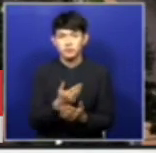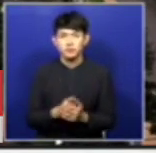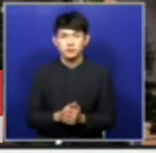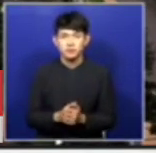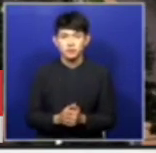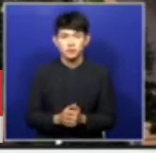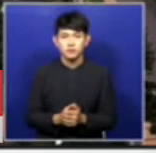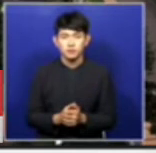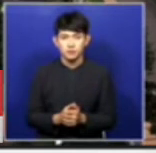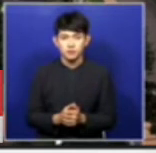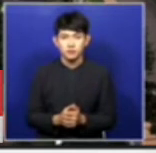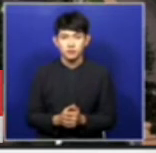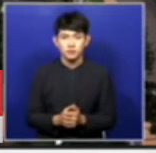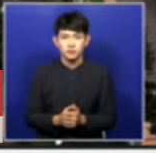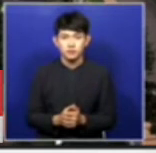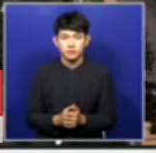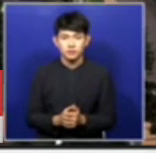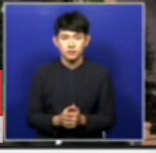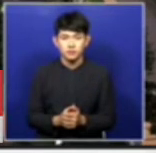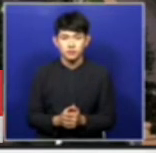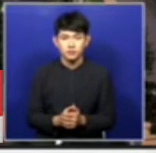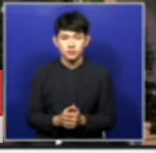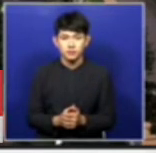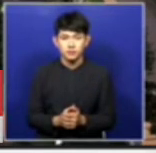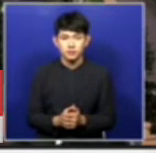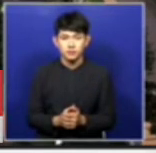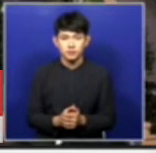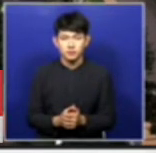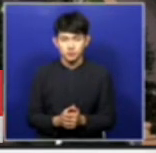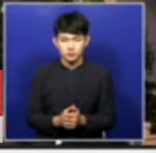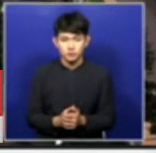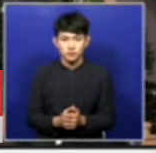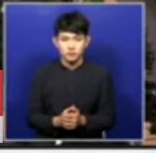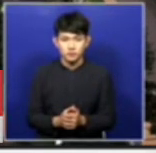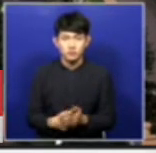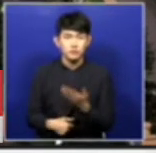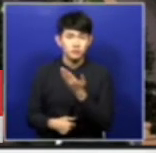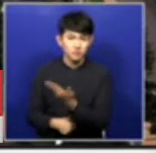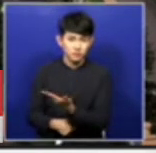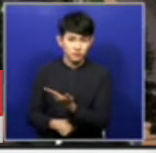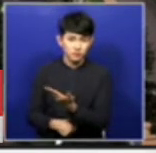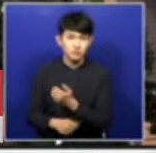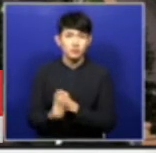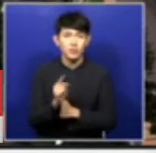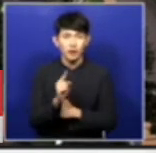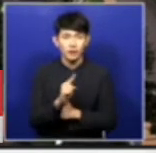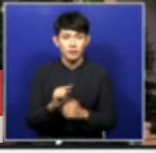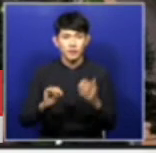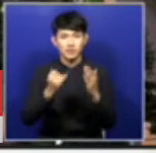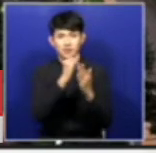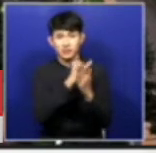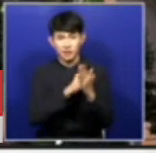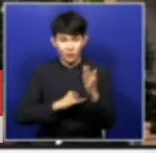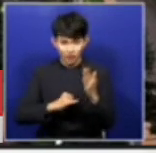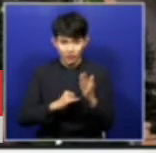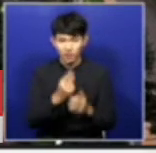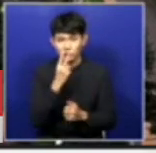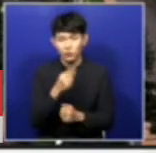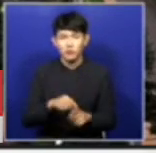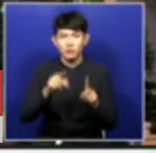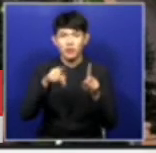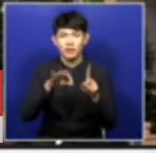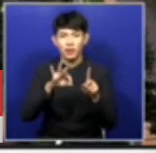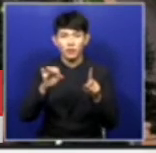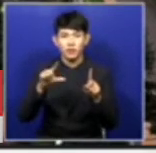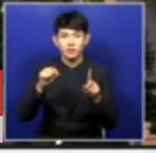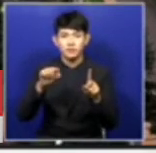ครับสไลด์ที่2ก็แยกเป็นรายจังหวัดว่าใน1,927